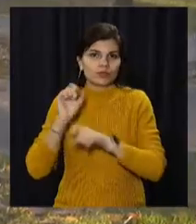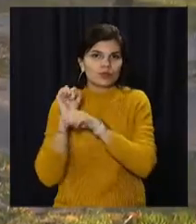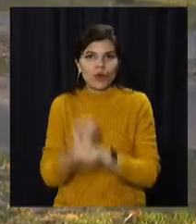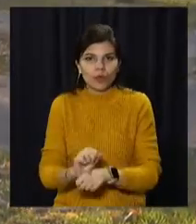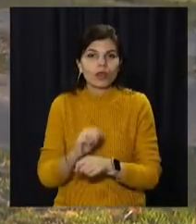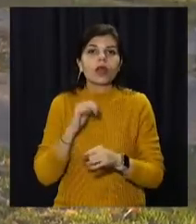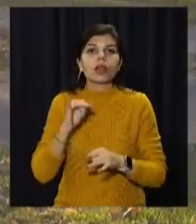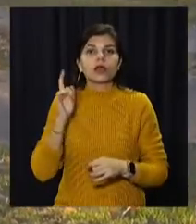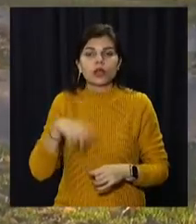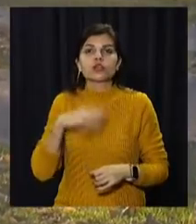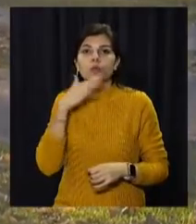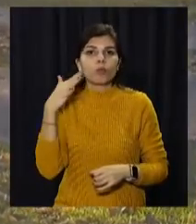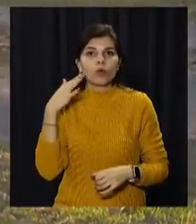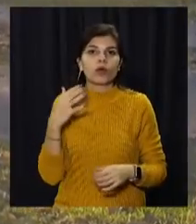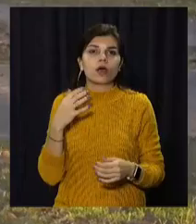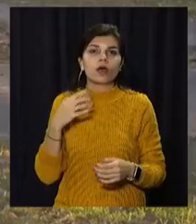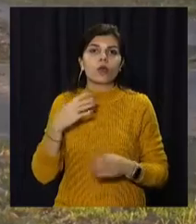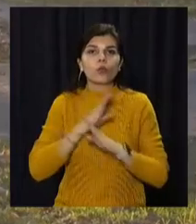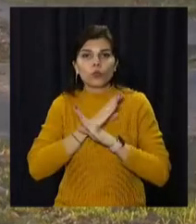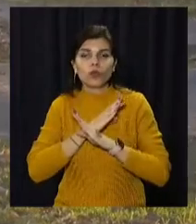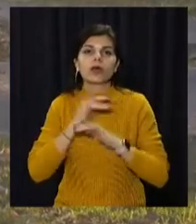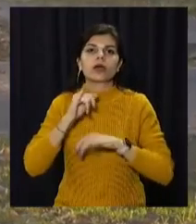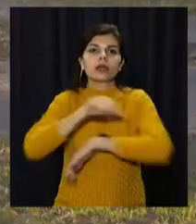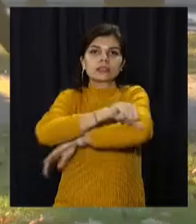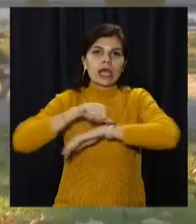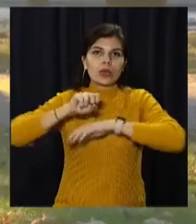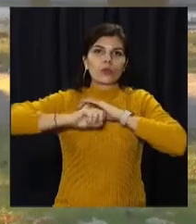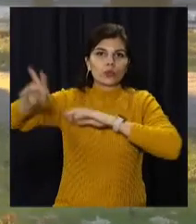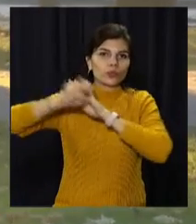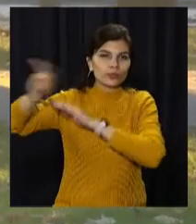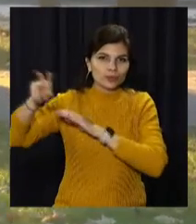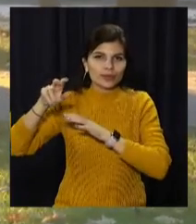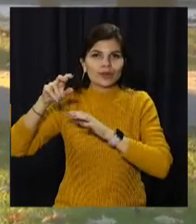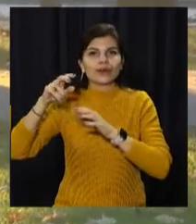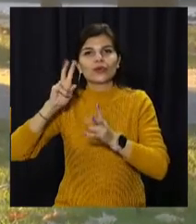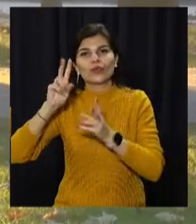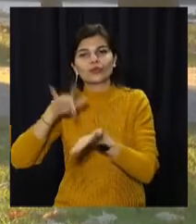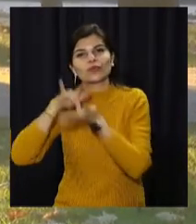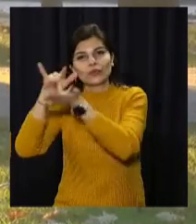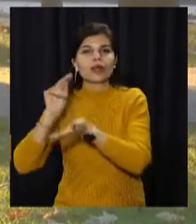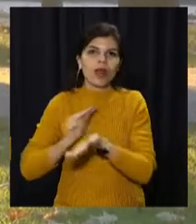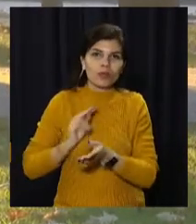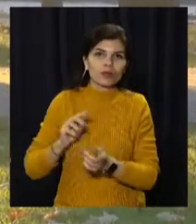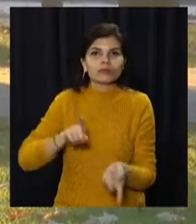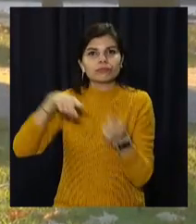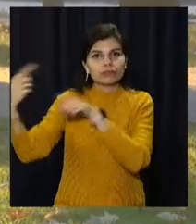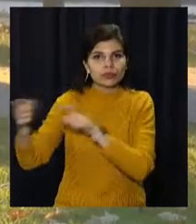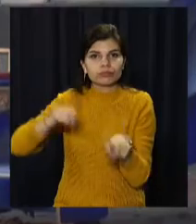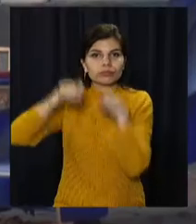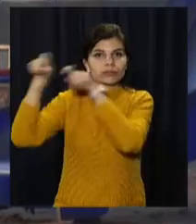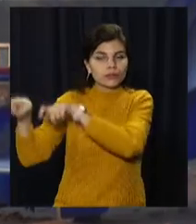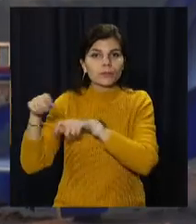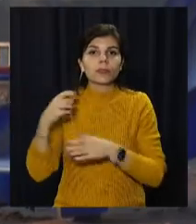українців і високий рівень смертності та ріст зовнішньої міграції. Крім того, йдеться в доповіді ООН, населення України